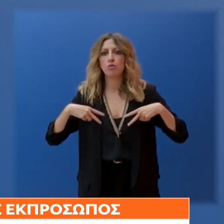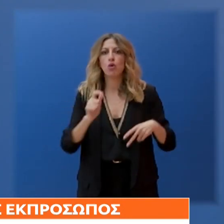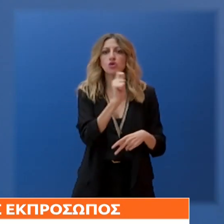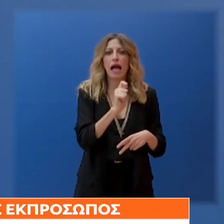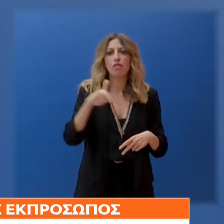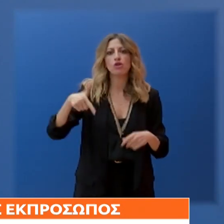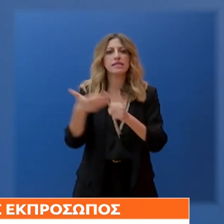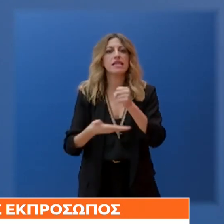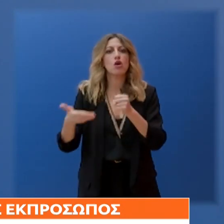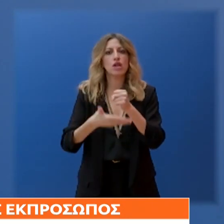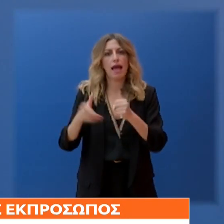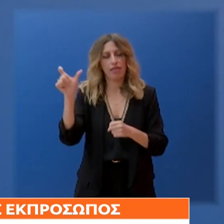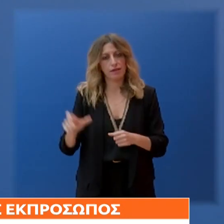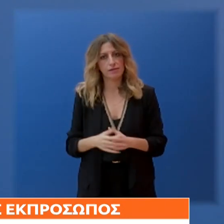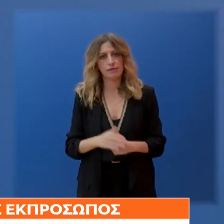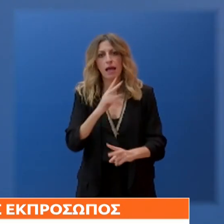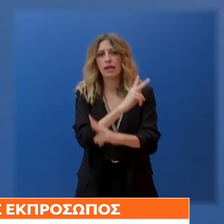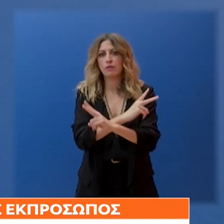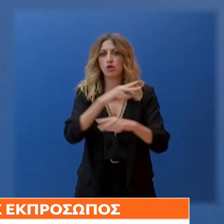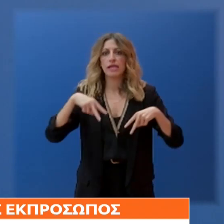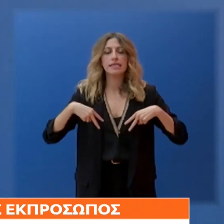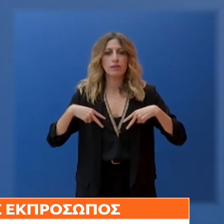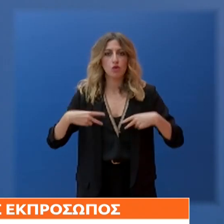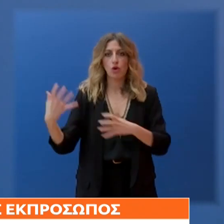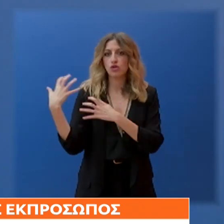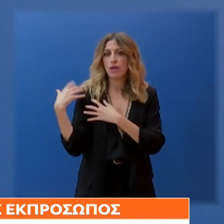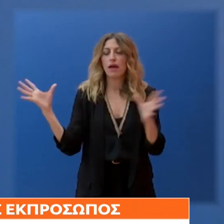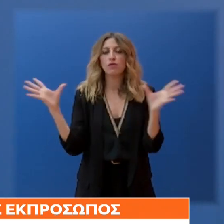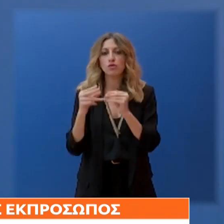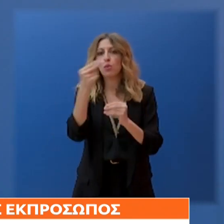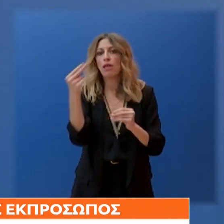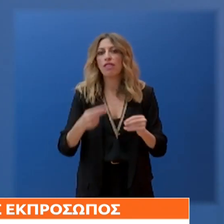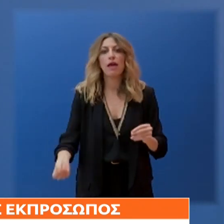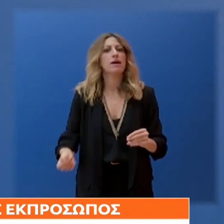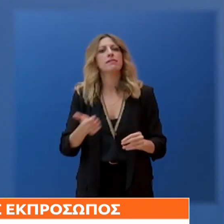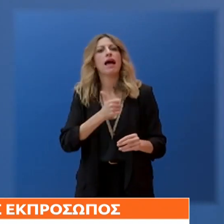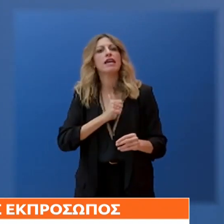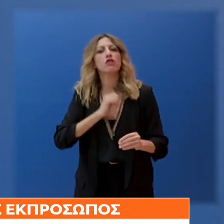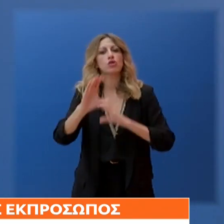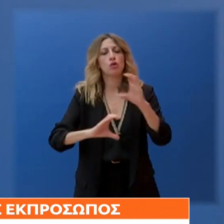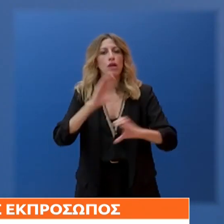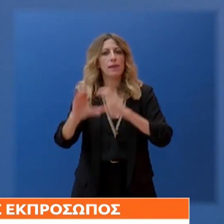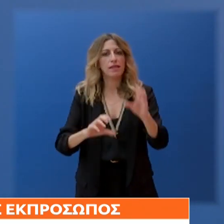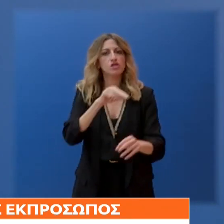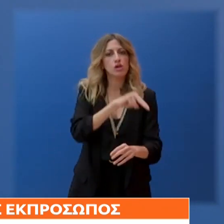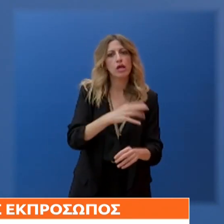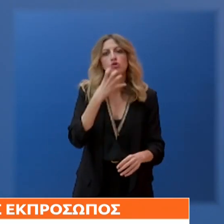Γεωργιάδης. Αναπληρωτής Υπουργός Αρμόδιος για θέματα ιδιωτικών επενδύσεων Νίκος